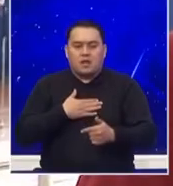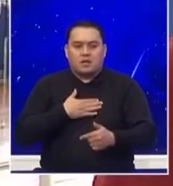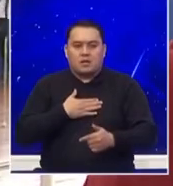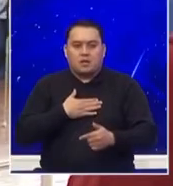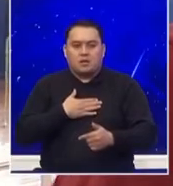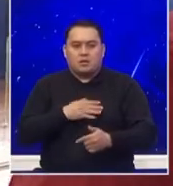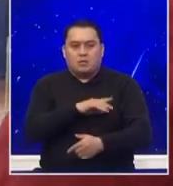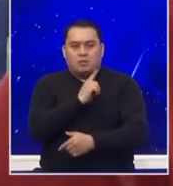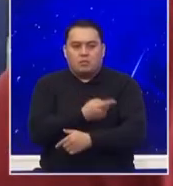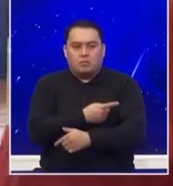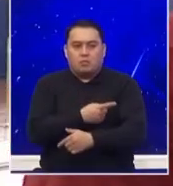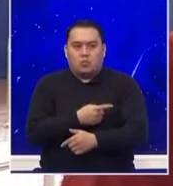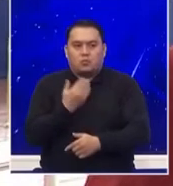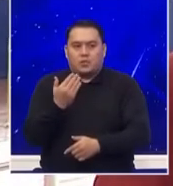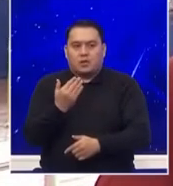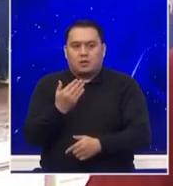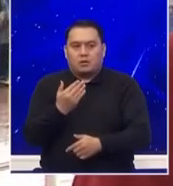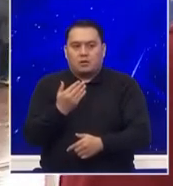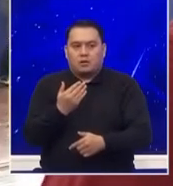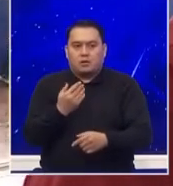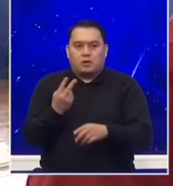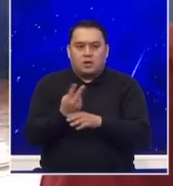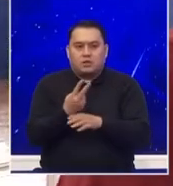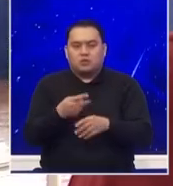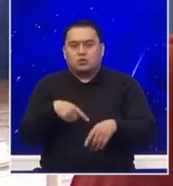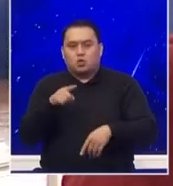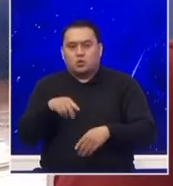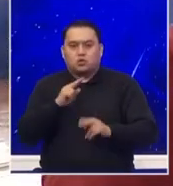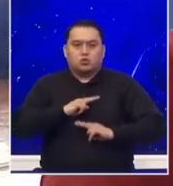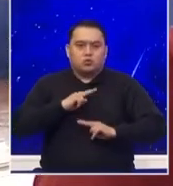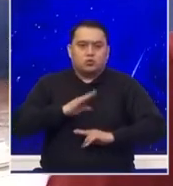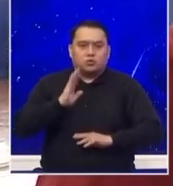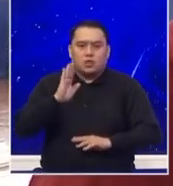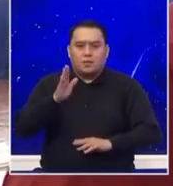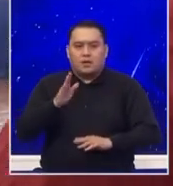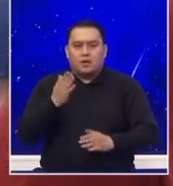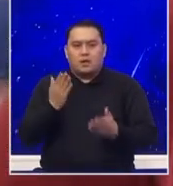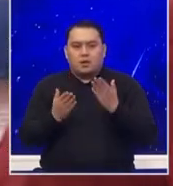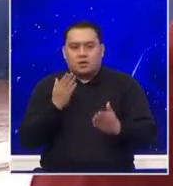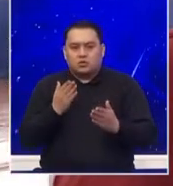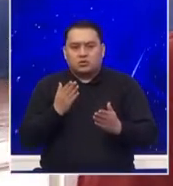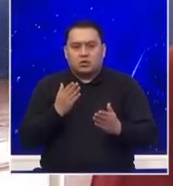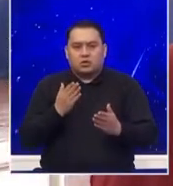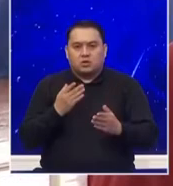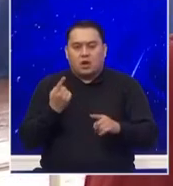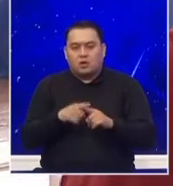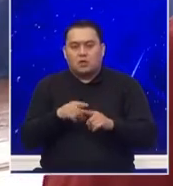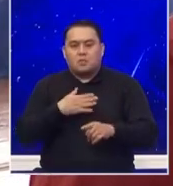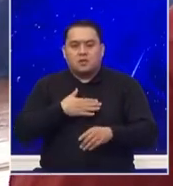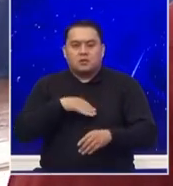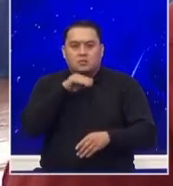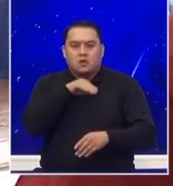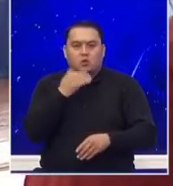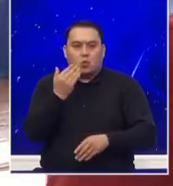тұрғыда мықты болса, мен қашып жүріп екінші номерді жұмыс істеймін. Айсле менің биік болып, техникалық жағынан жақсы